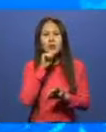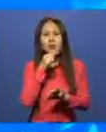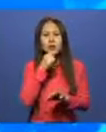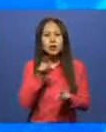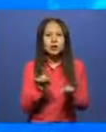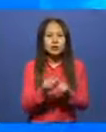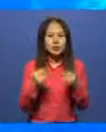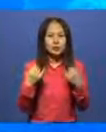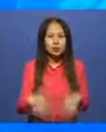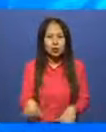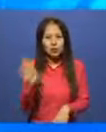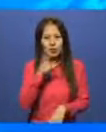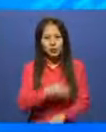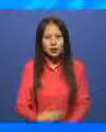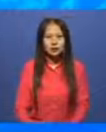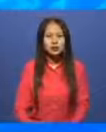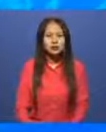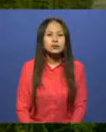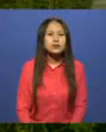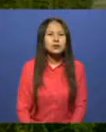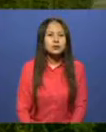экономикалық жағдайдың әлсіреуіне әсер етіп отыр.